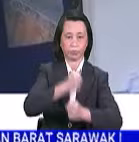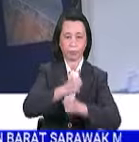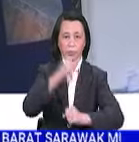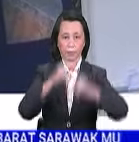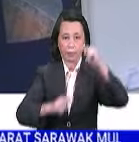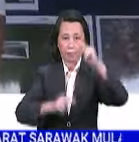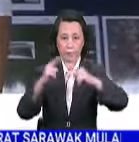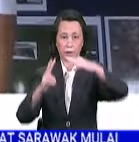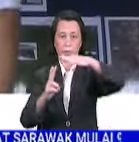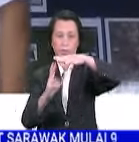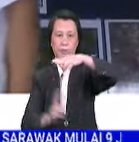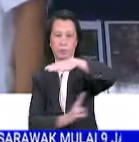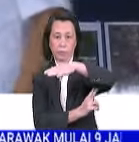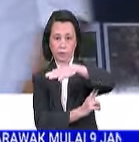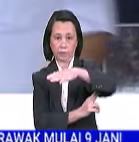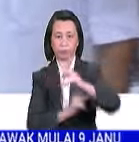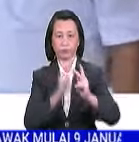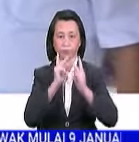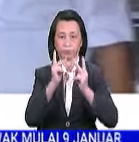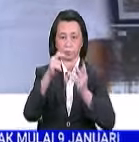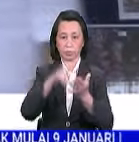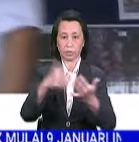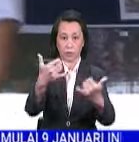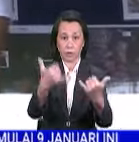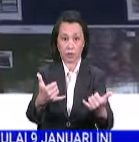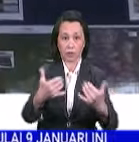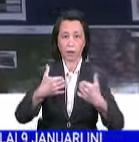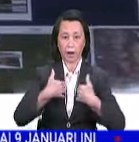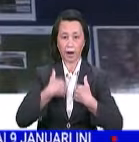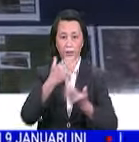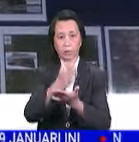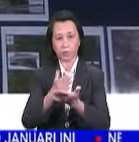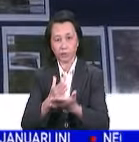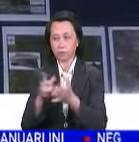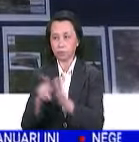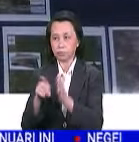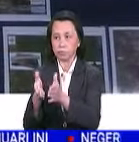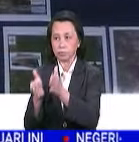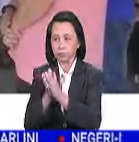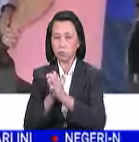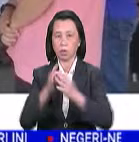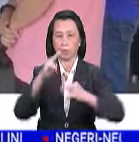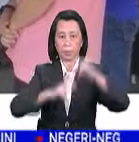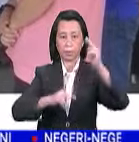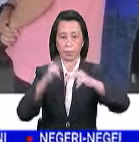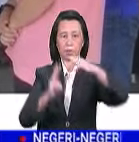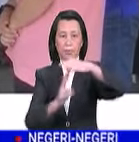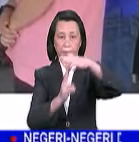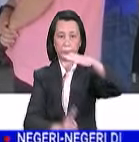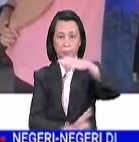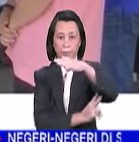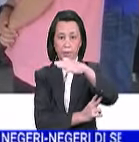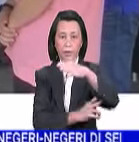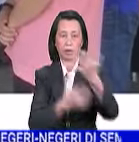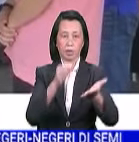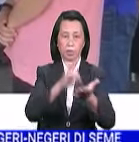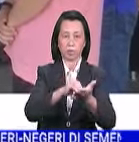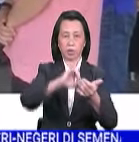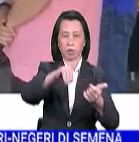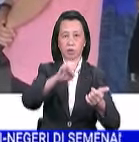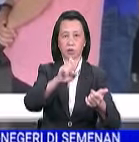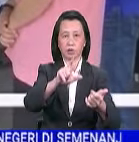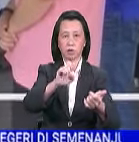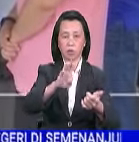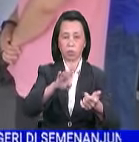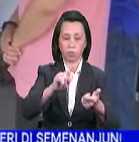pembinaan jambatan berkenaan. Tambahnya lagi, ketika ini terdapat beberapa lagi permohonan pembinaan jambatan Beli, antaranya di Jelebu,